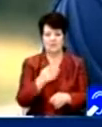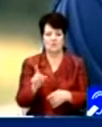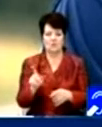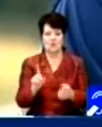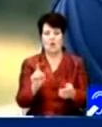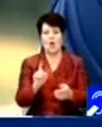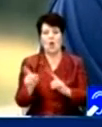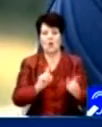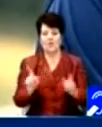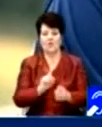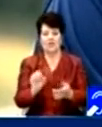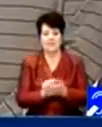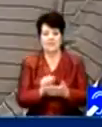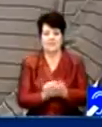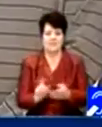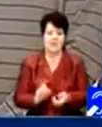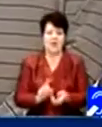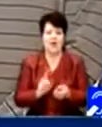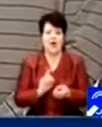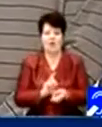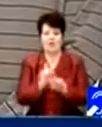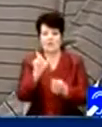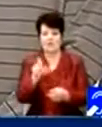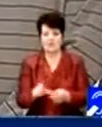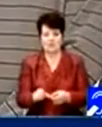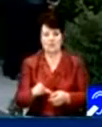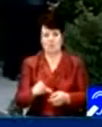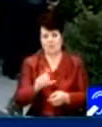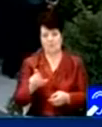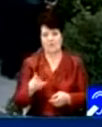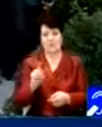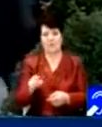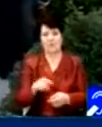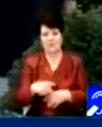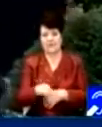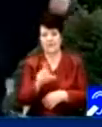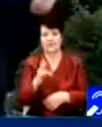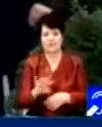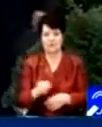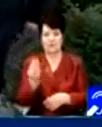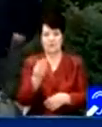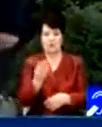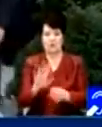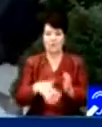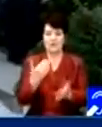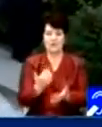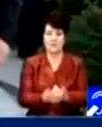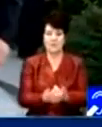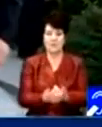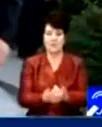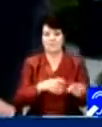presă mai mulți veterani ai conflictului armat de pe Nistru, deoarece, spun ei, Ilan Șor este principalul bănuit în fraudele bancare